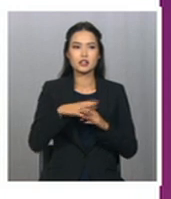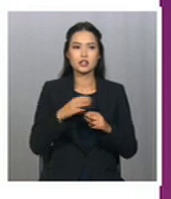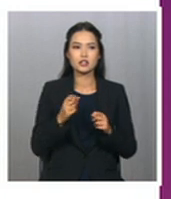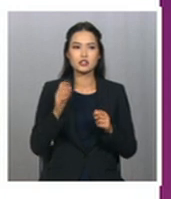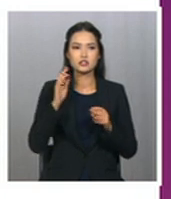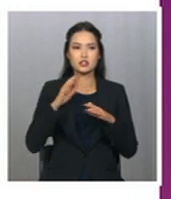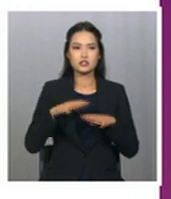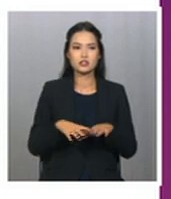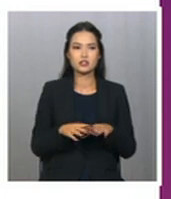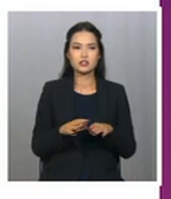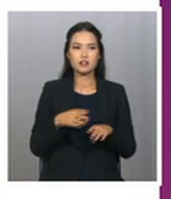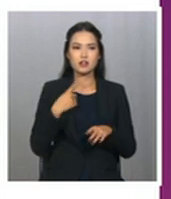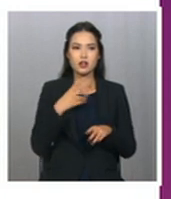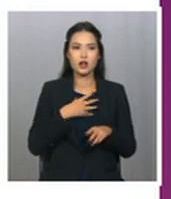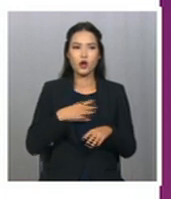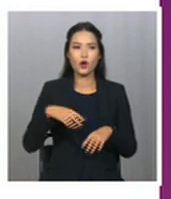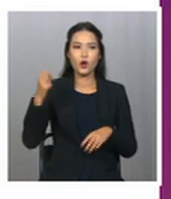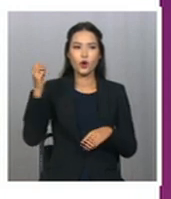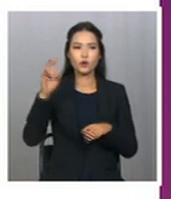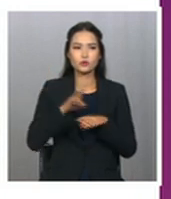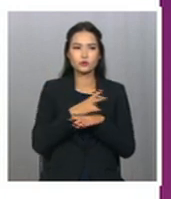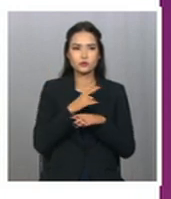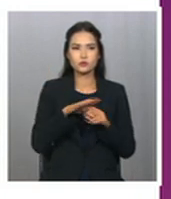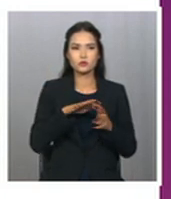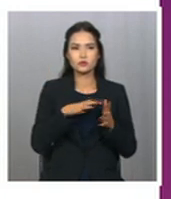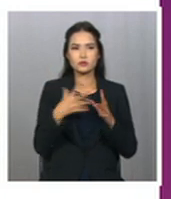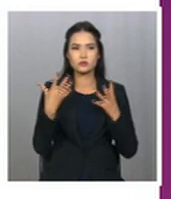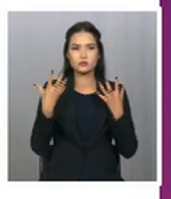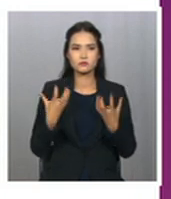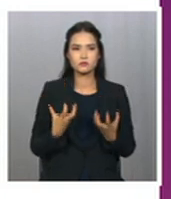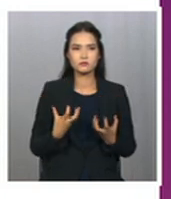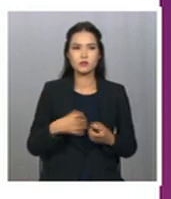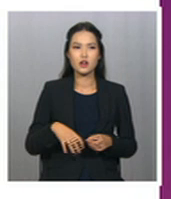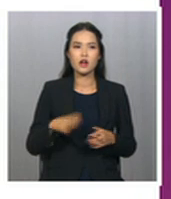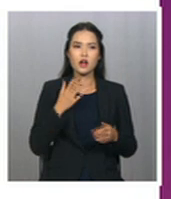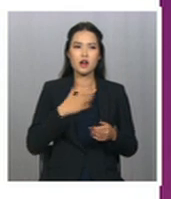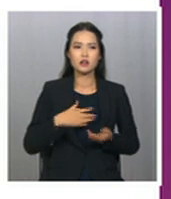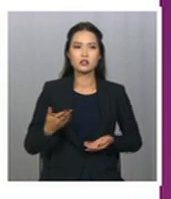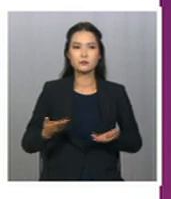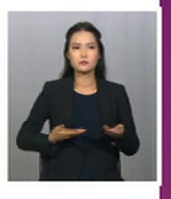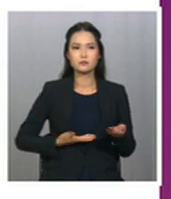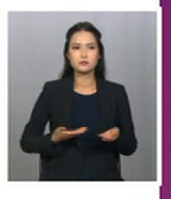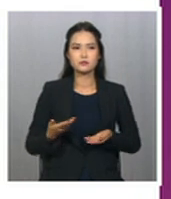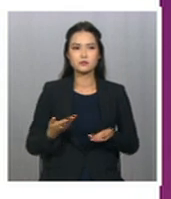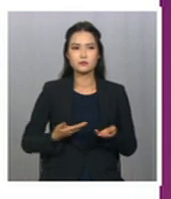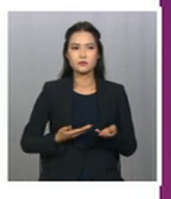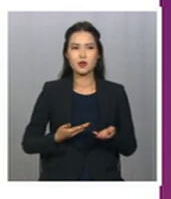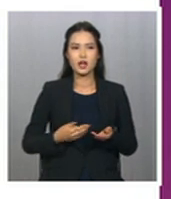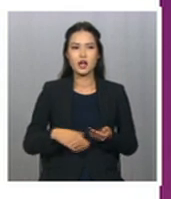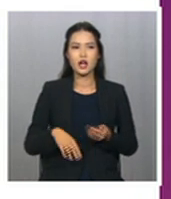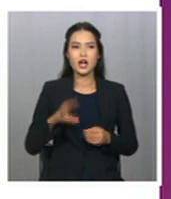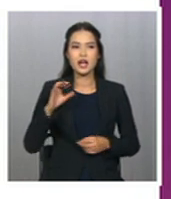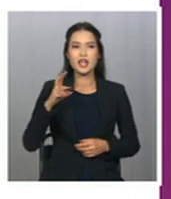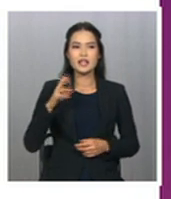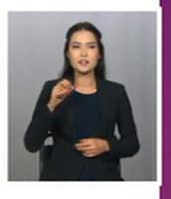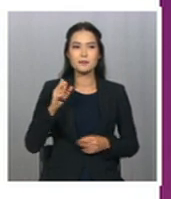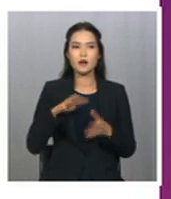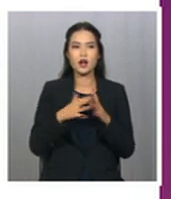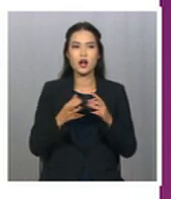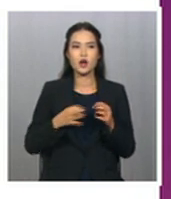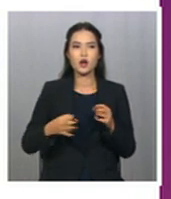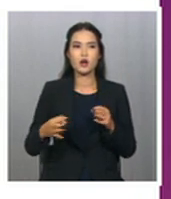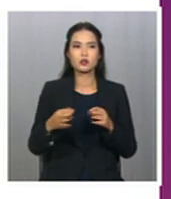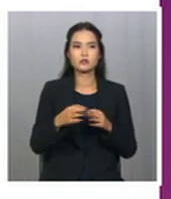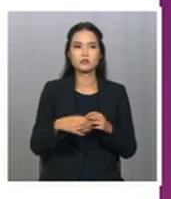еді. Түн тастай қараңғы. Аяңдап келе жатырмыз. Есімбектің ауылының